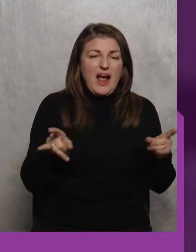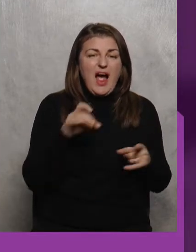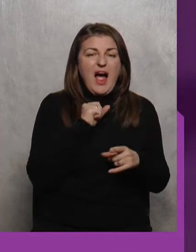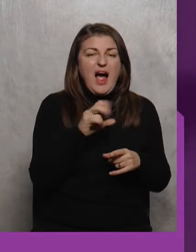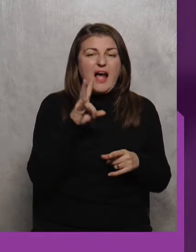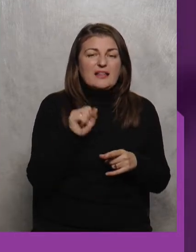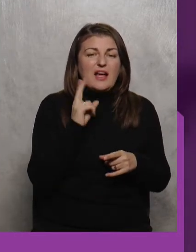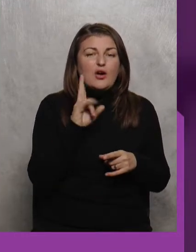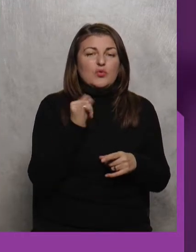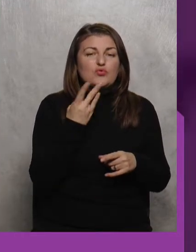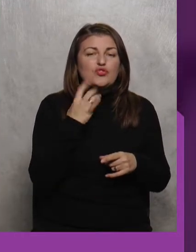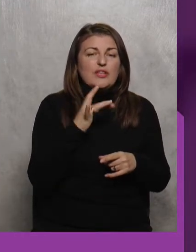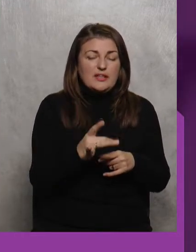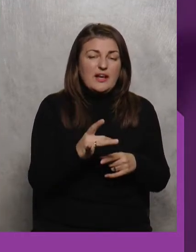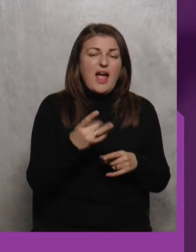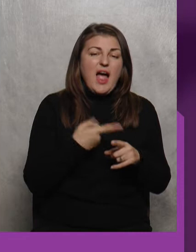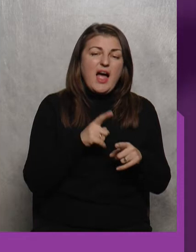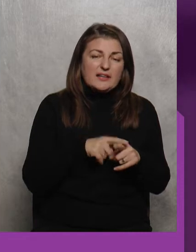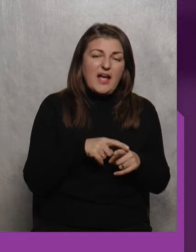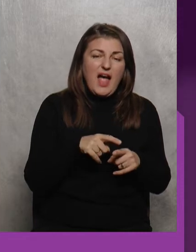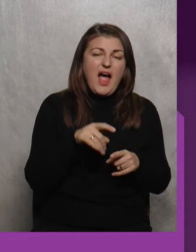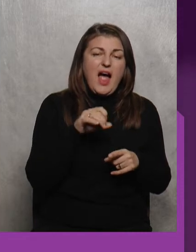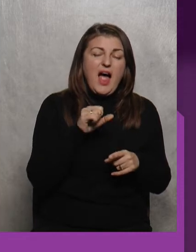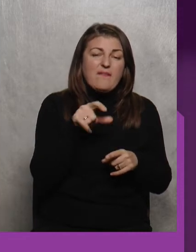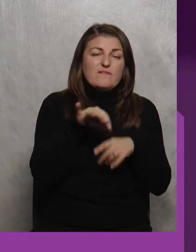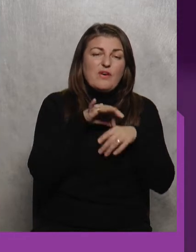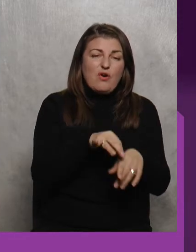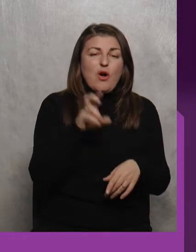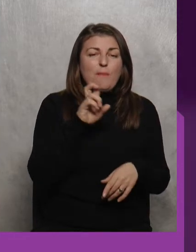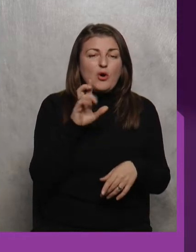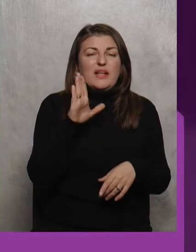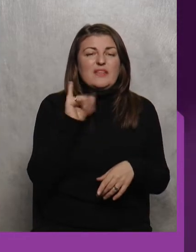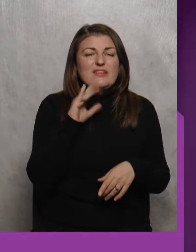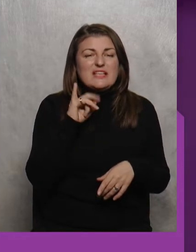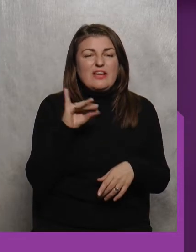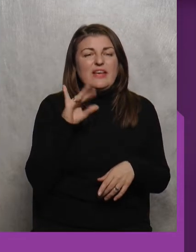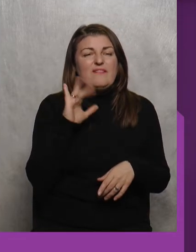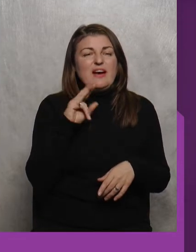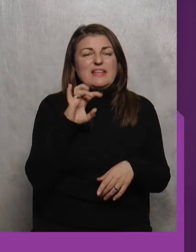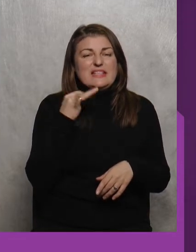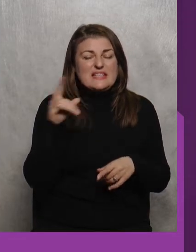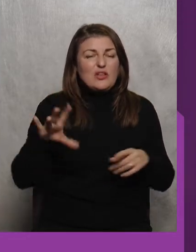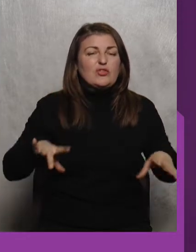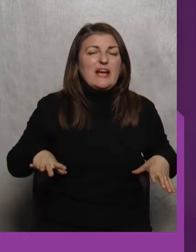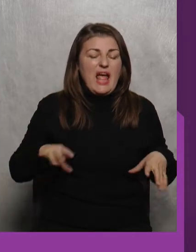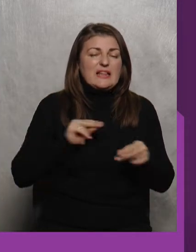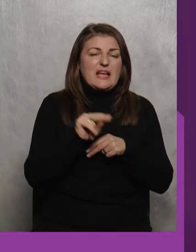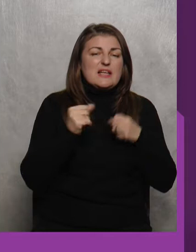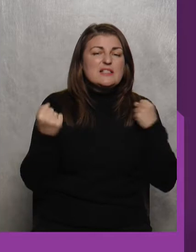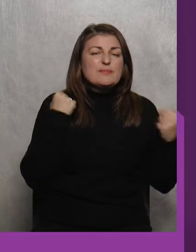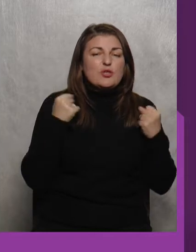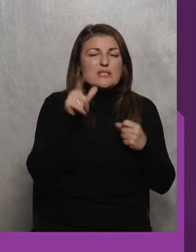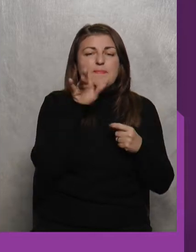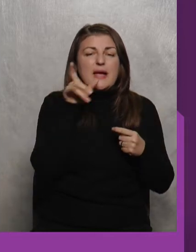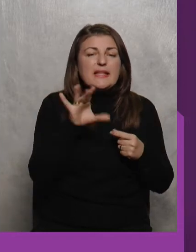Анна Кушнір. Анна Кушнір, це виводив її Богдан Васильович Іваніцький, тренер спортсменки зі